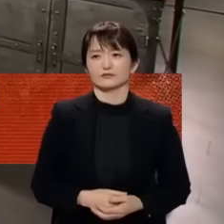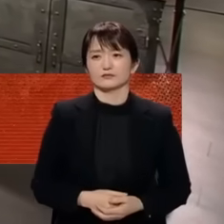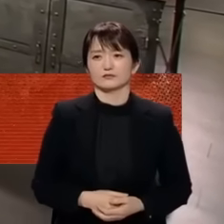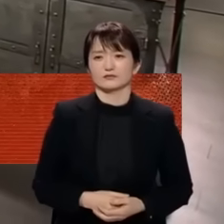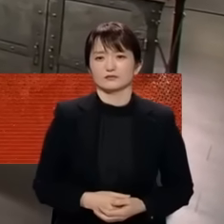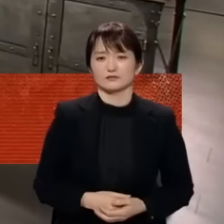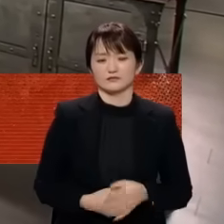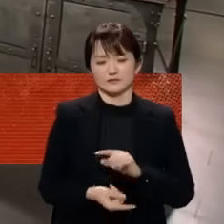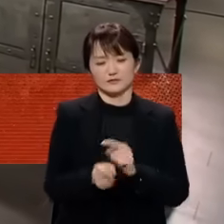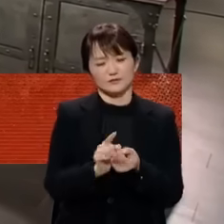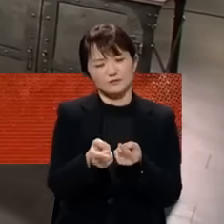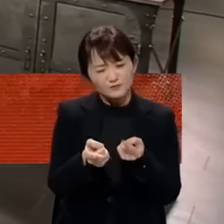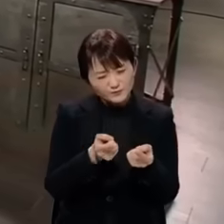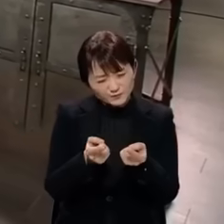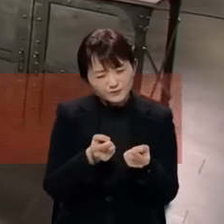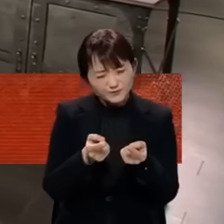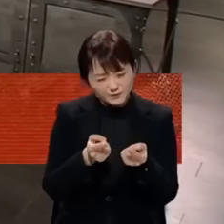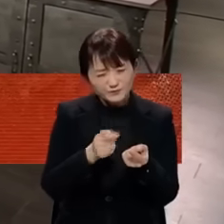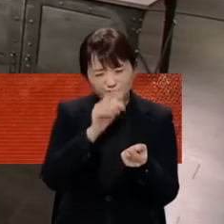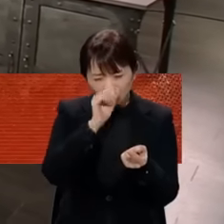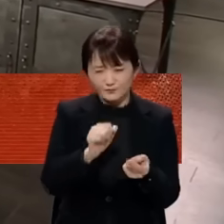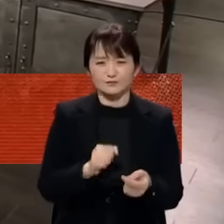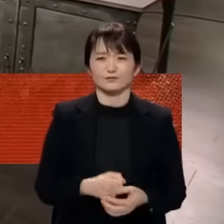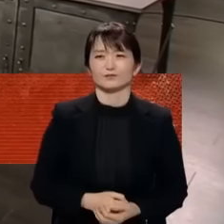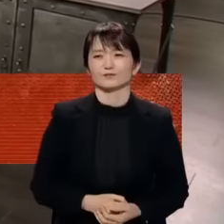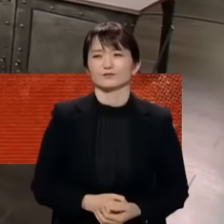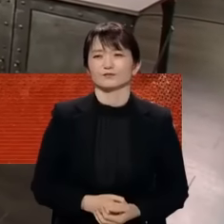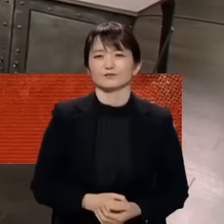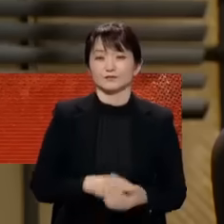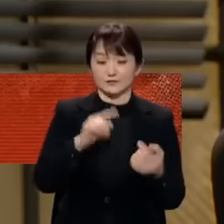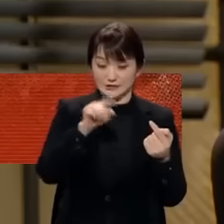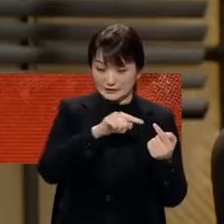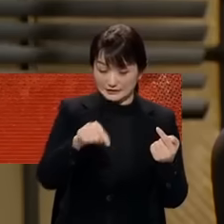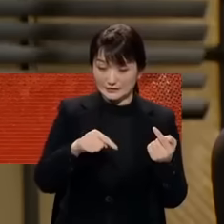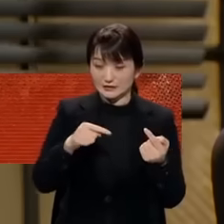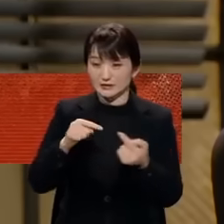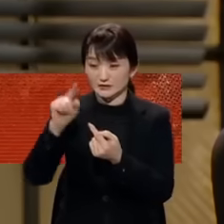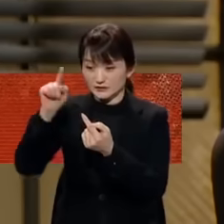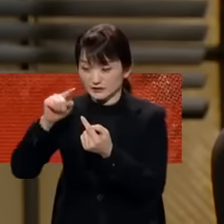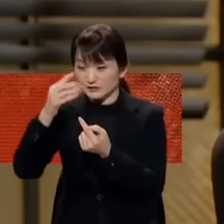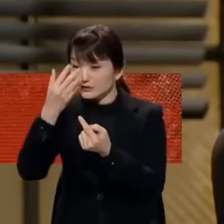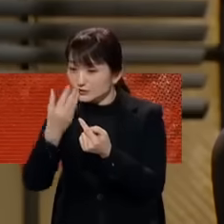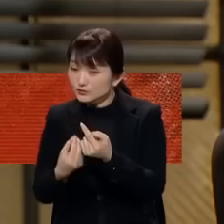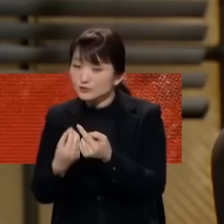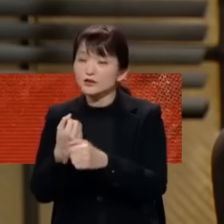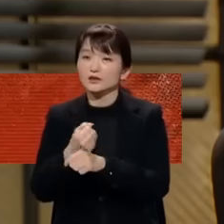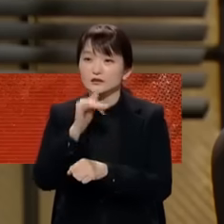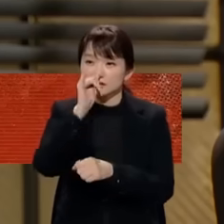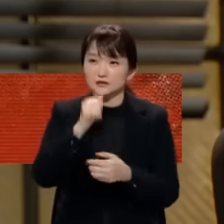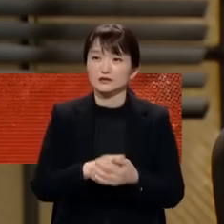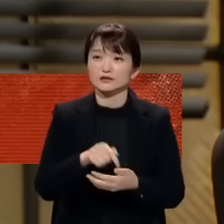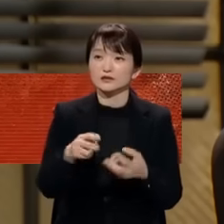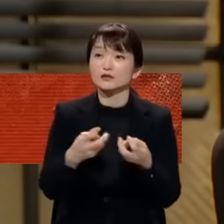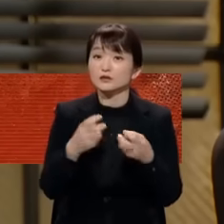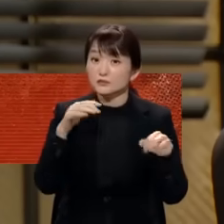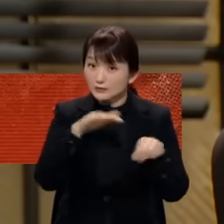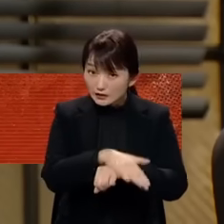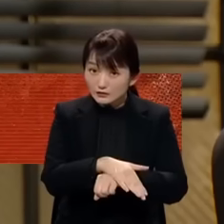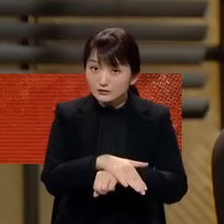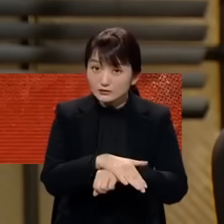융통성이 있게더라면 그 사실 이제 1인 이름요 이거 하는 카페들이 종종 있어요 그리고 저도 그 방침에 대해선